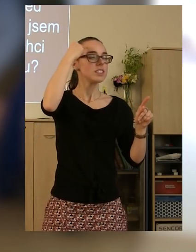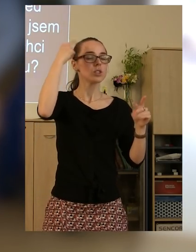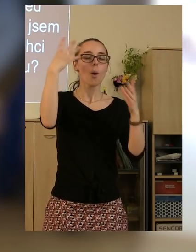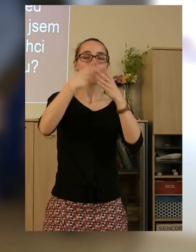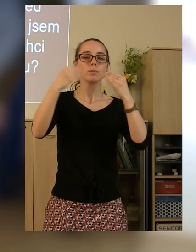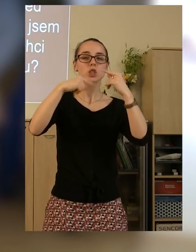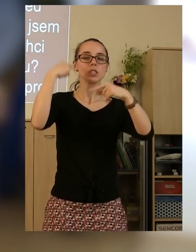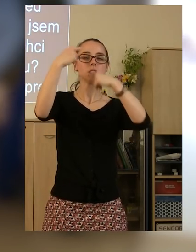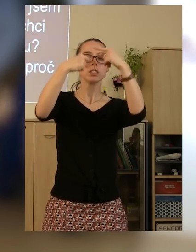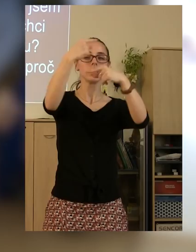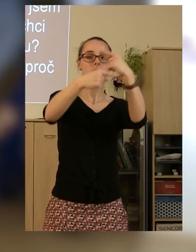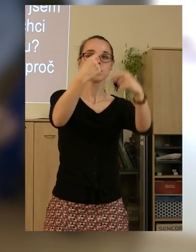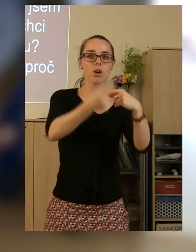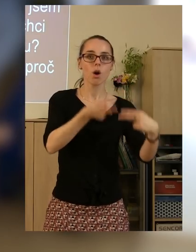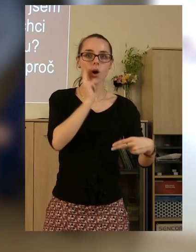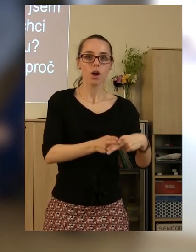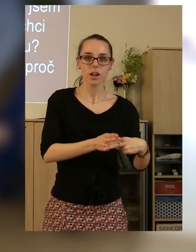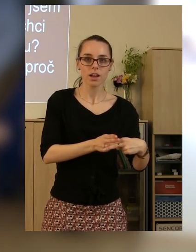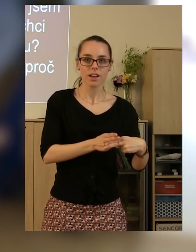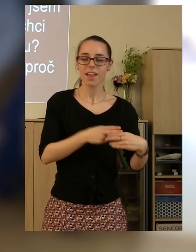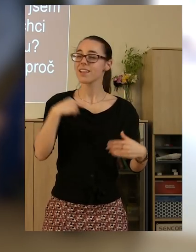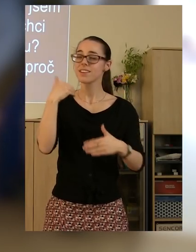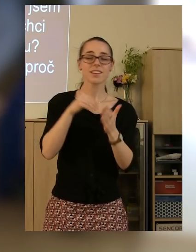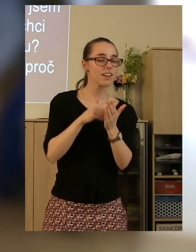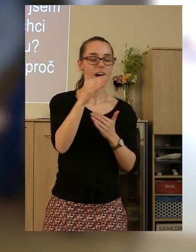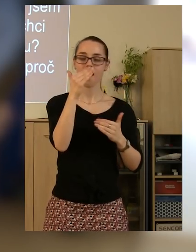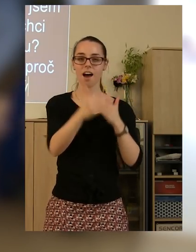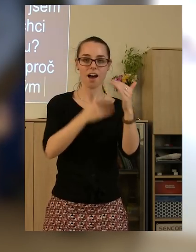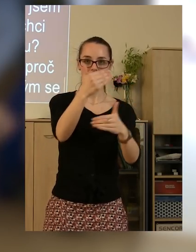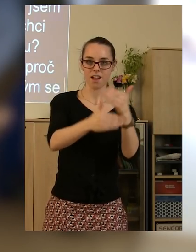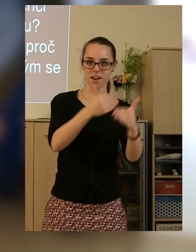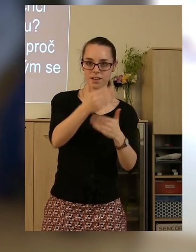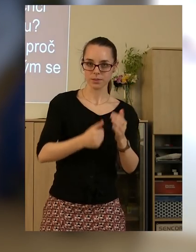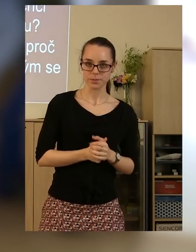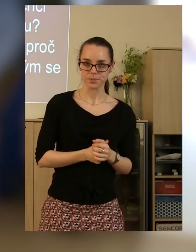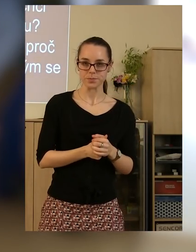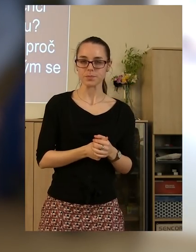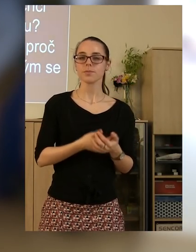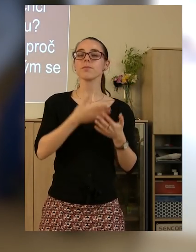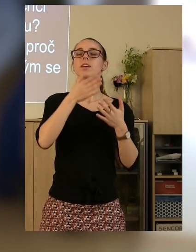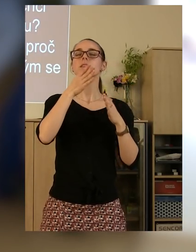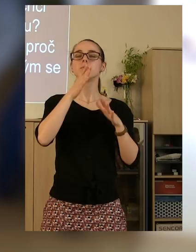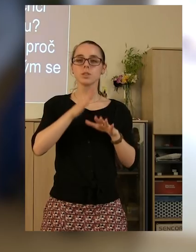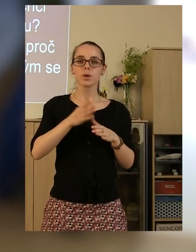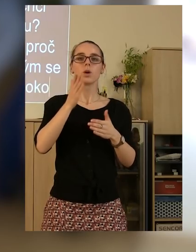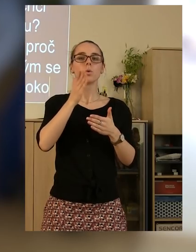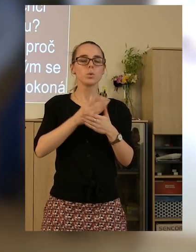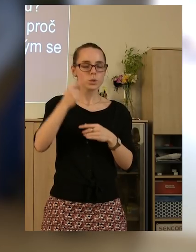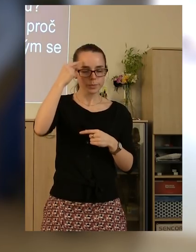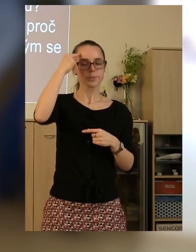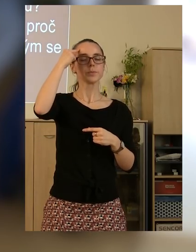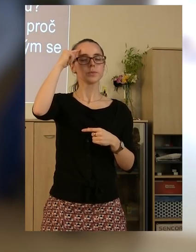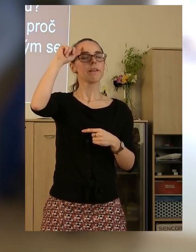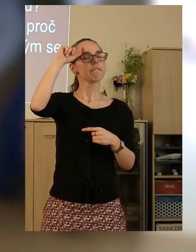dospělým. A srovnaným se stal v okamžiku, kdy řekl, dokonáno jest. Tím on říká, beru